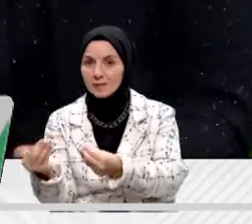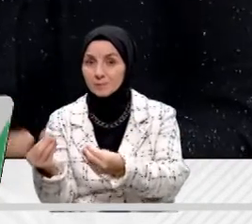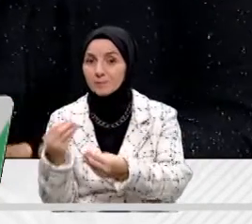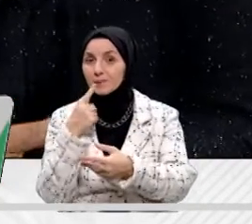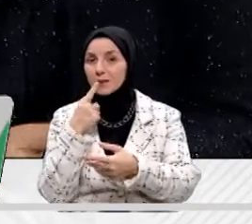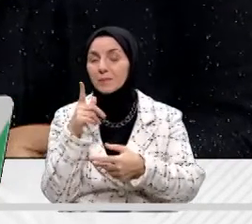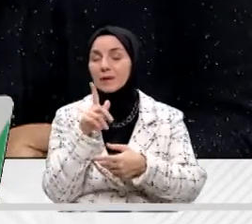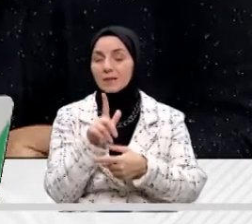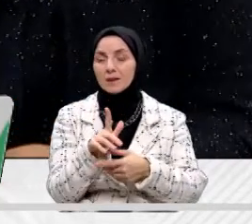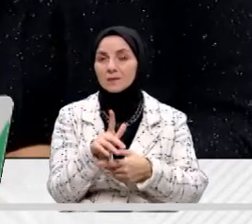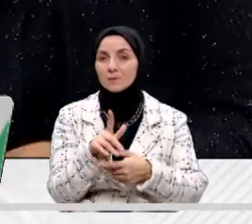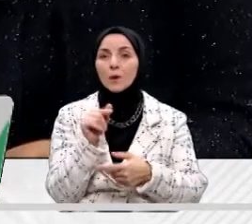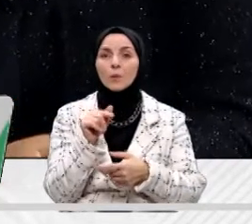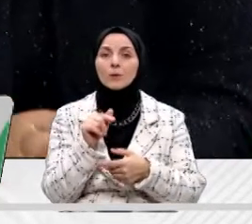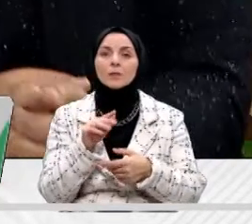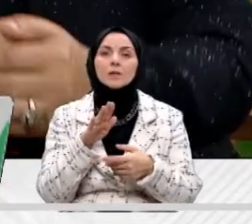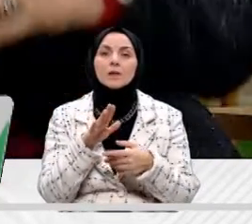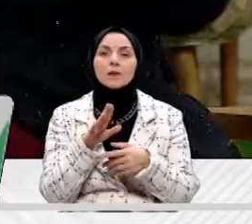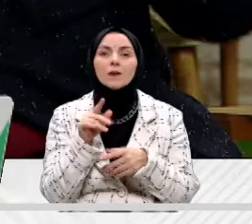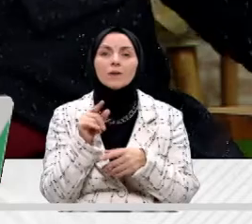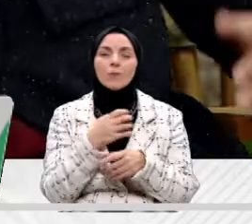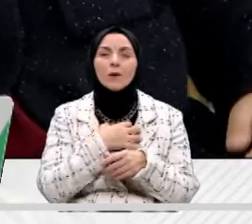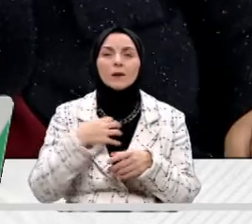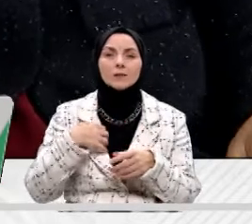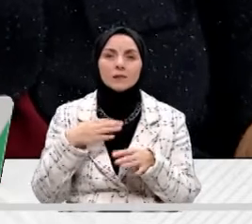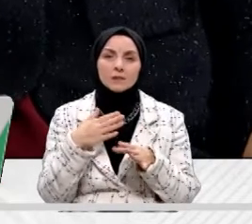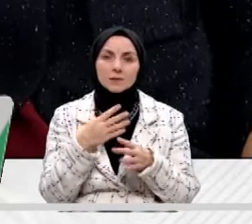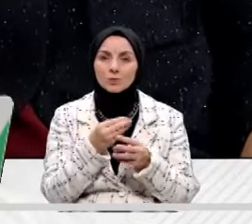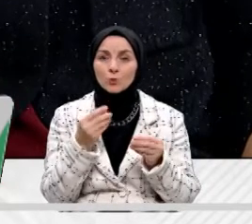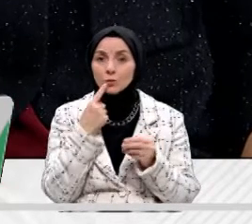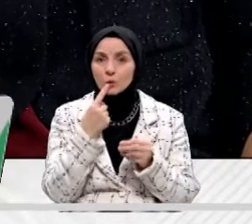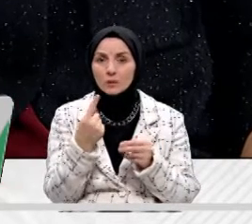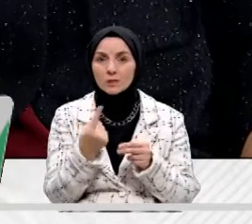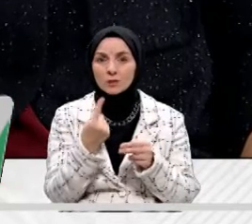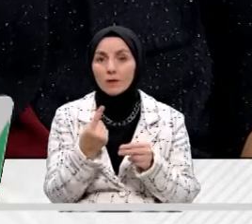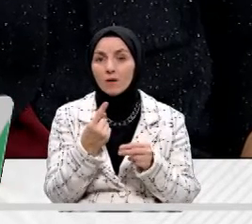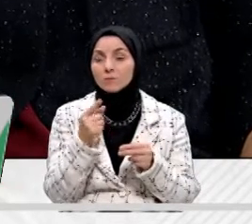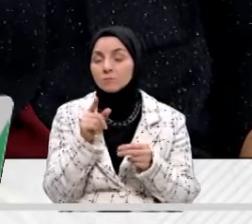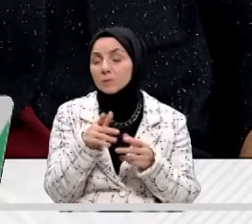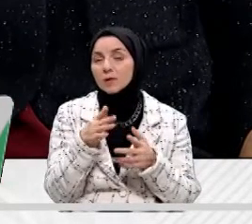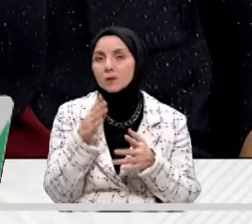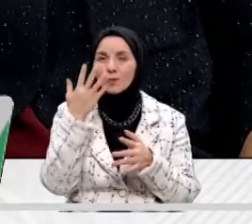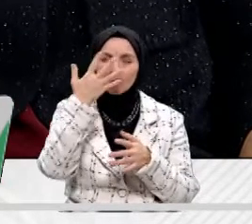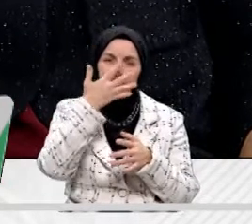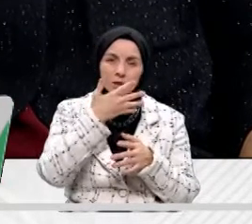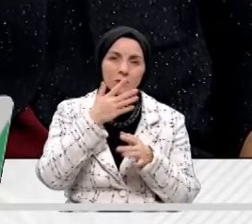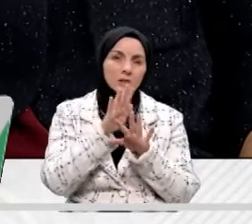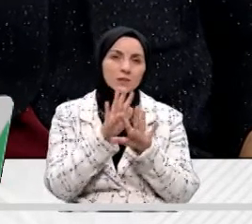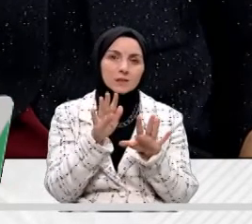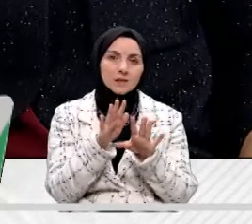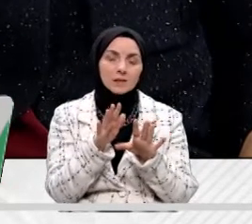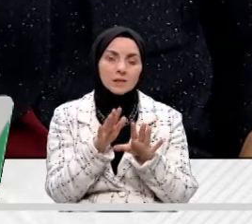Burada da hanımefendinin tanımlamaları bir sürü tanımlamaları var çekingenlik değil buradaki durum